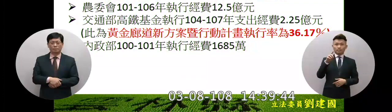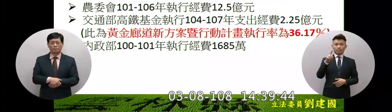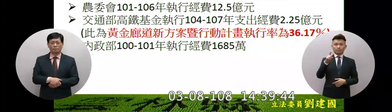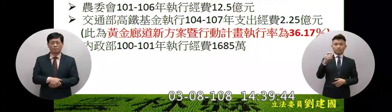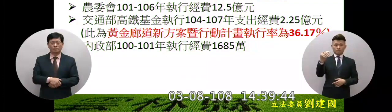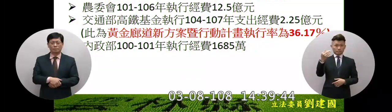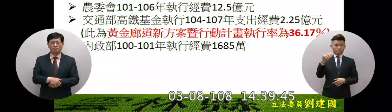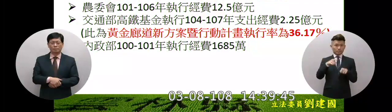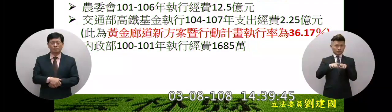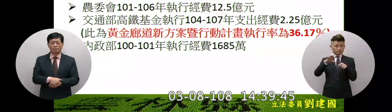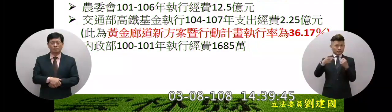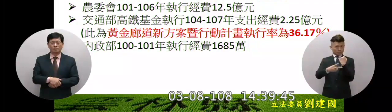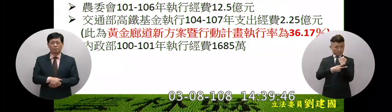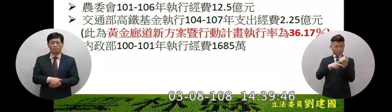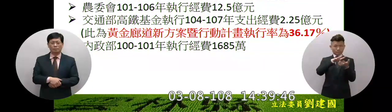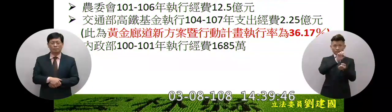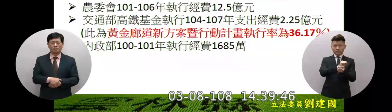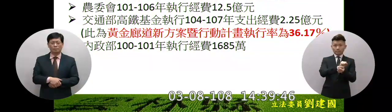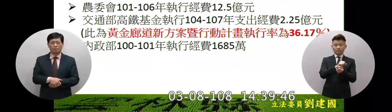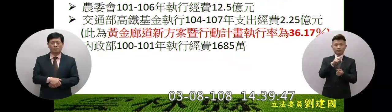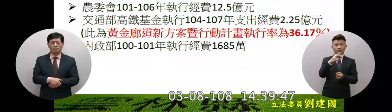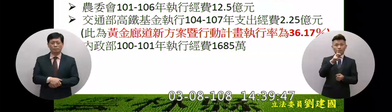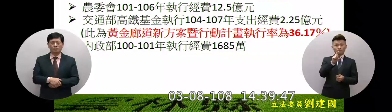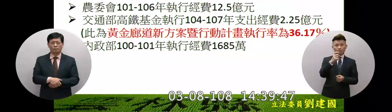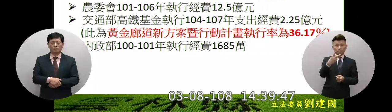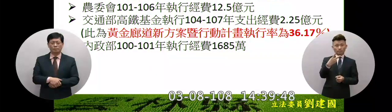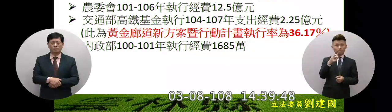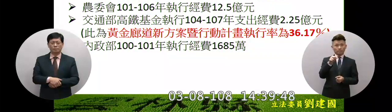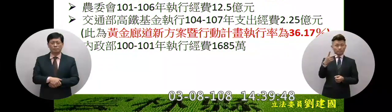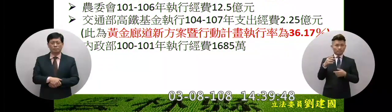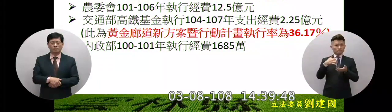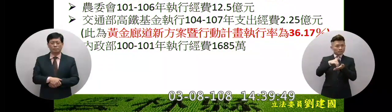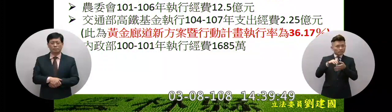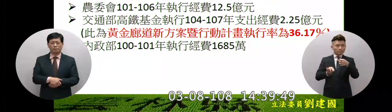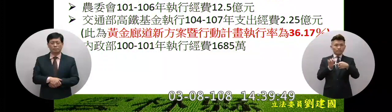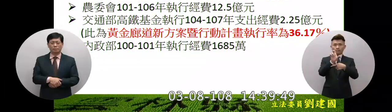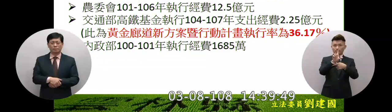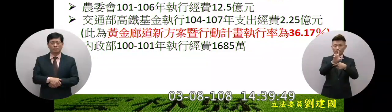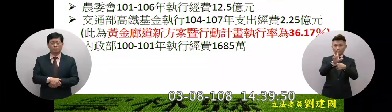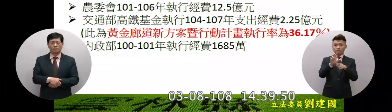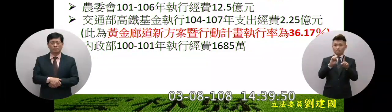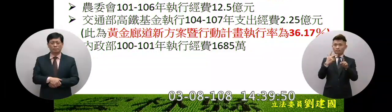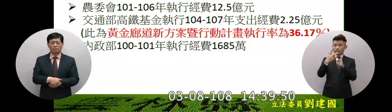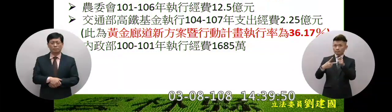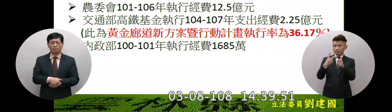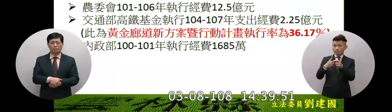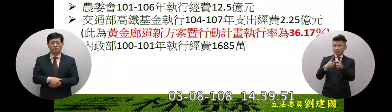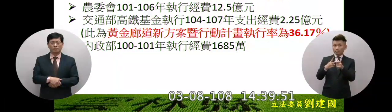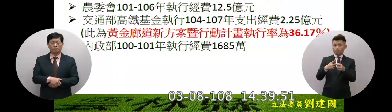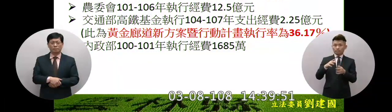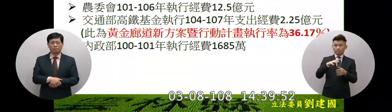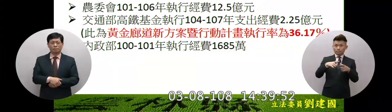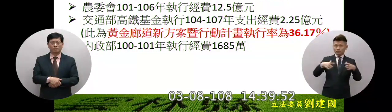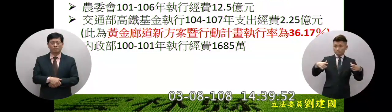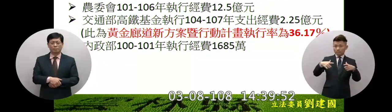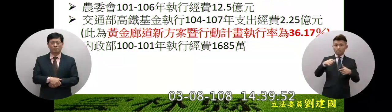平安公里黃金郎兩百九十六點二占全國的七十八一百公元年全國下限的面積是三百九十